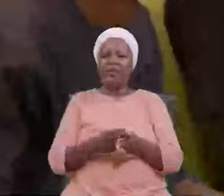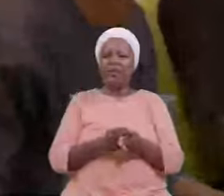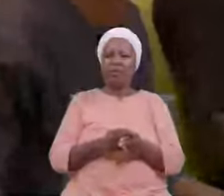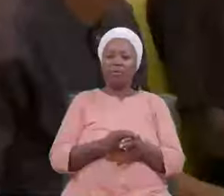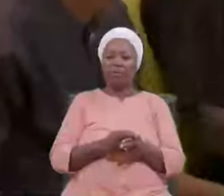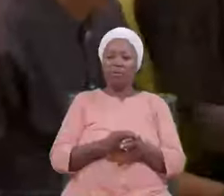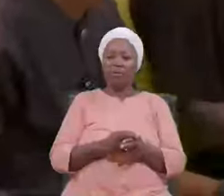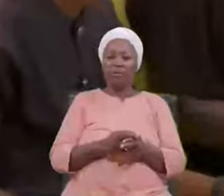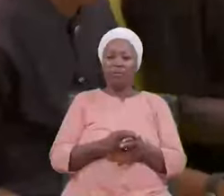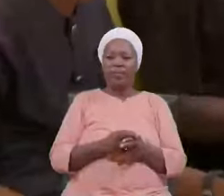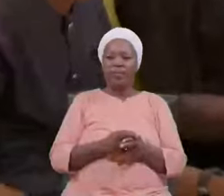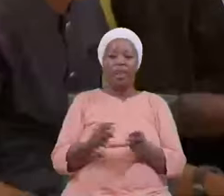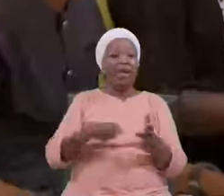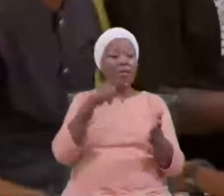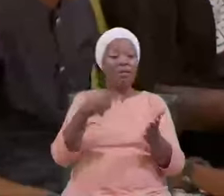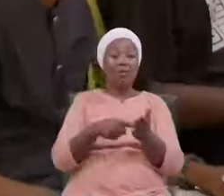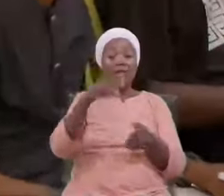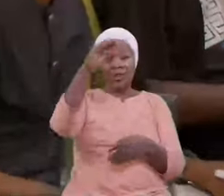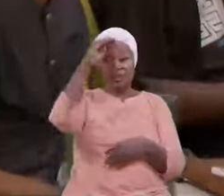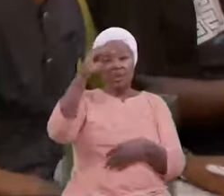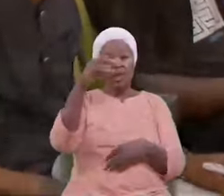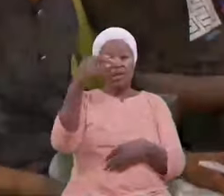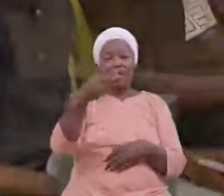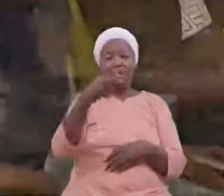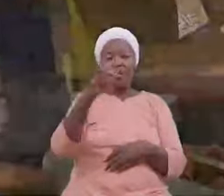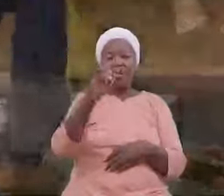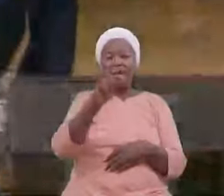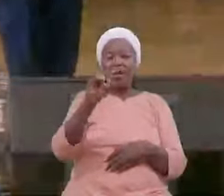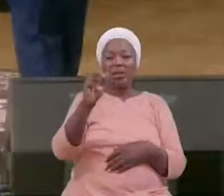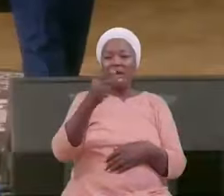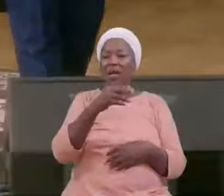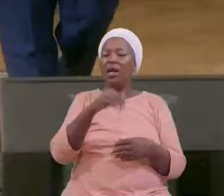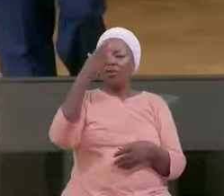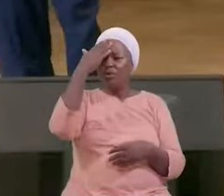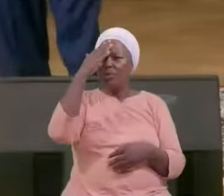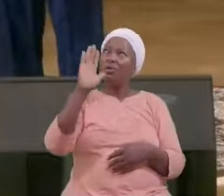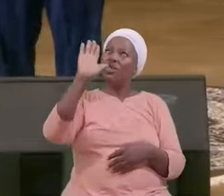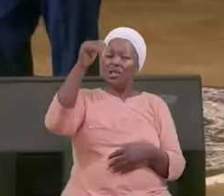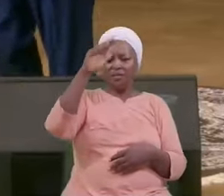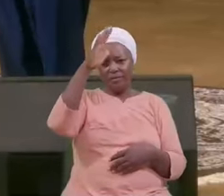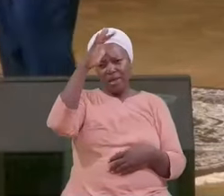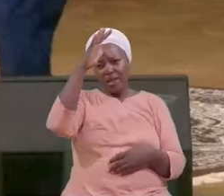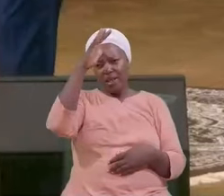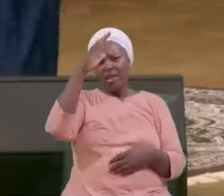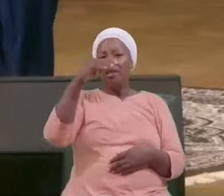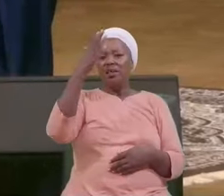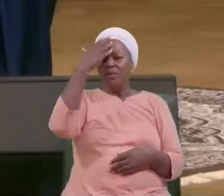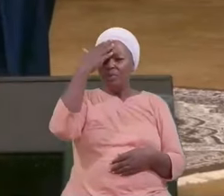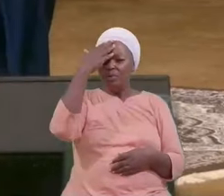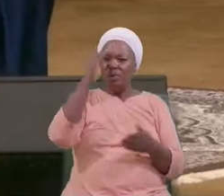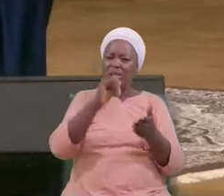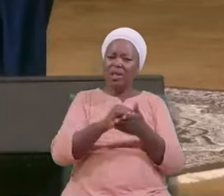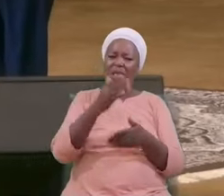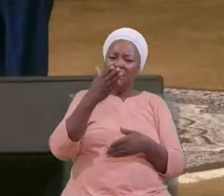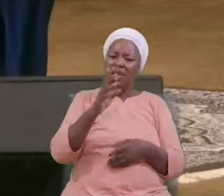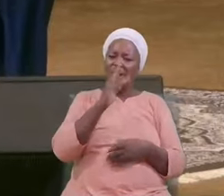Cet homme, Ézéchias, il connaissait son Père. Il savait qu'il y a des choses